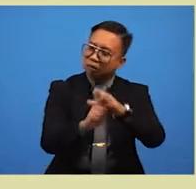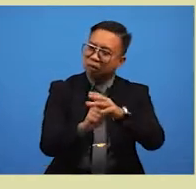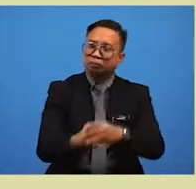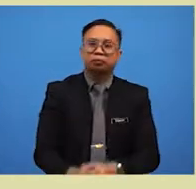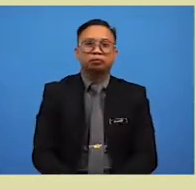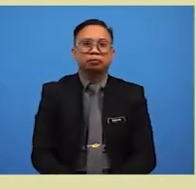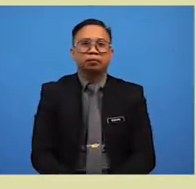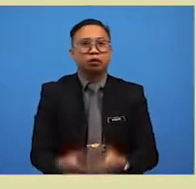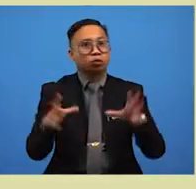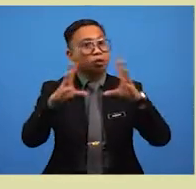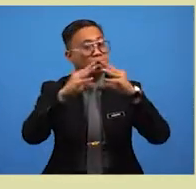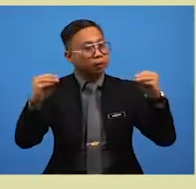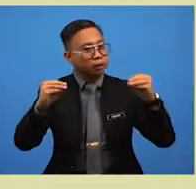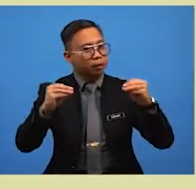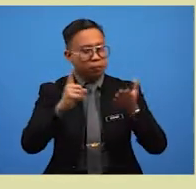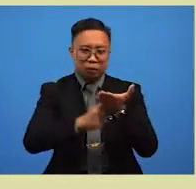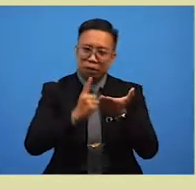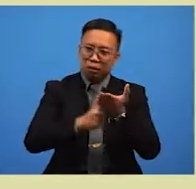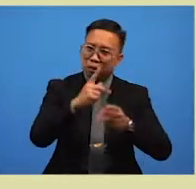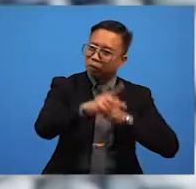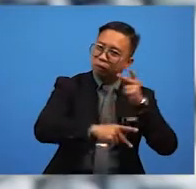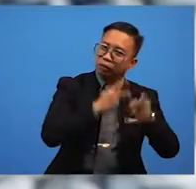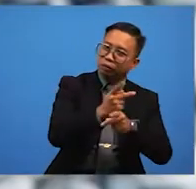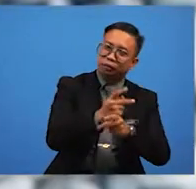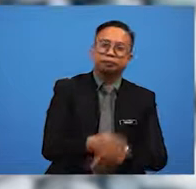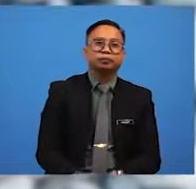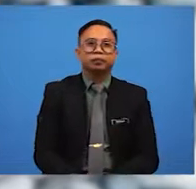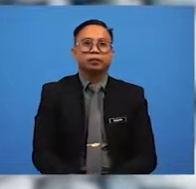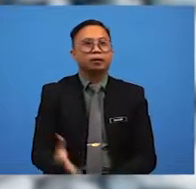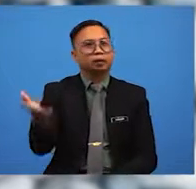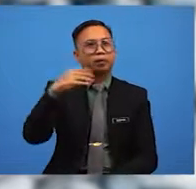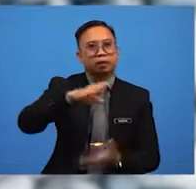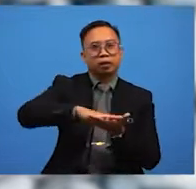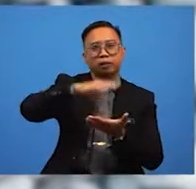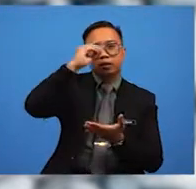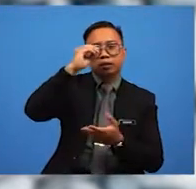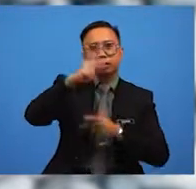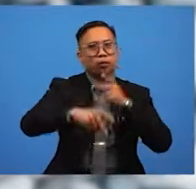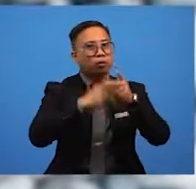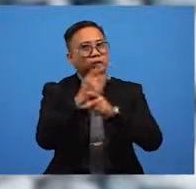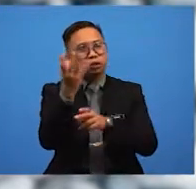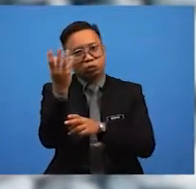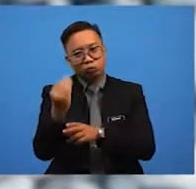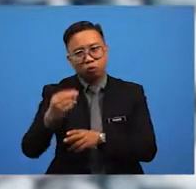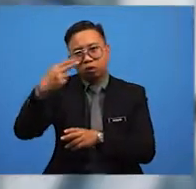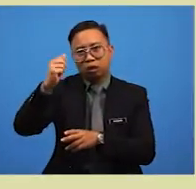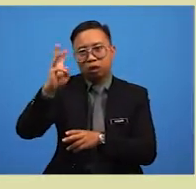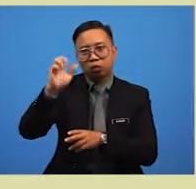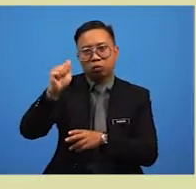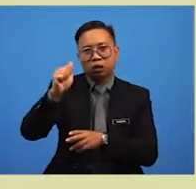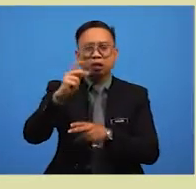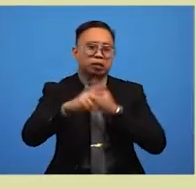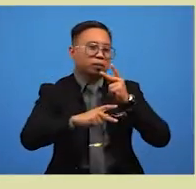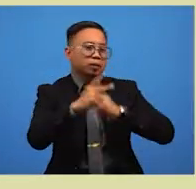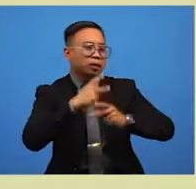dah habis bincang proses luluh hawa fizikal. Marilah kita belajar tentang proses luluh hawa kimia.